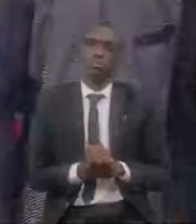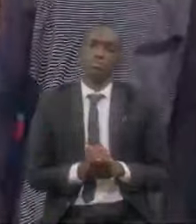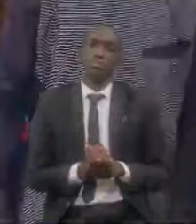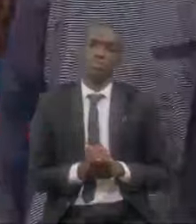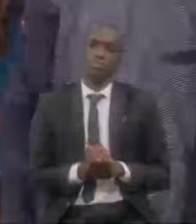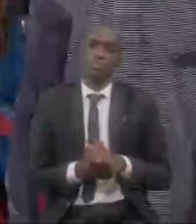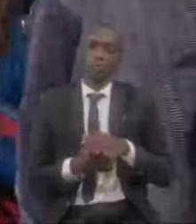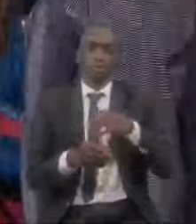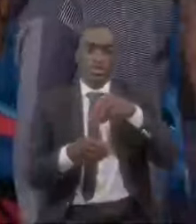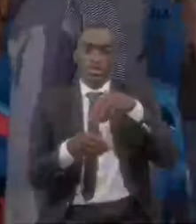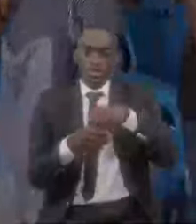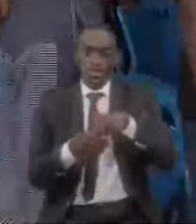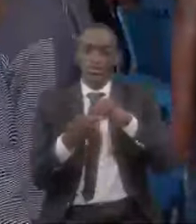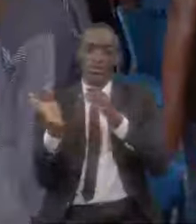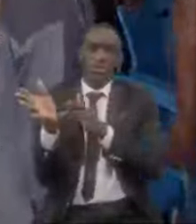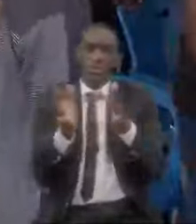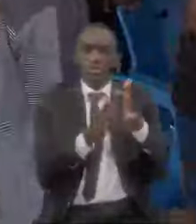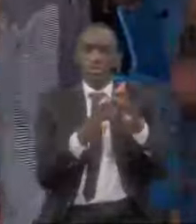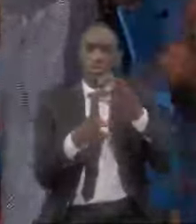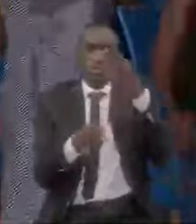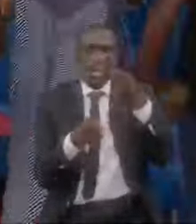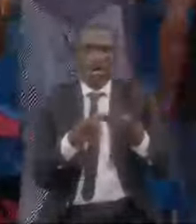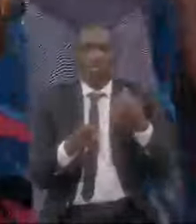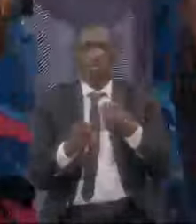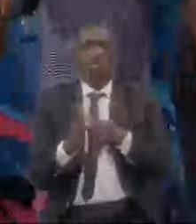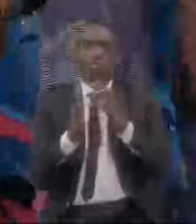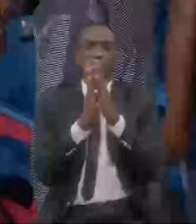Au nom de Jésus, nous prions.